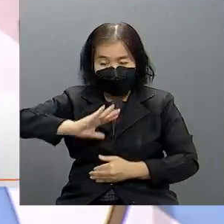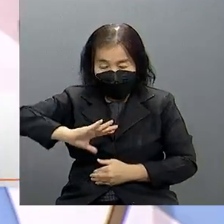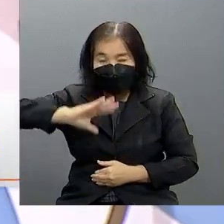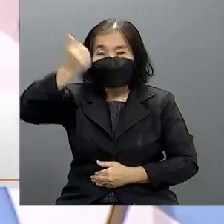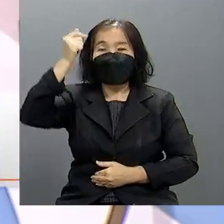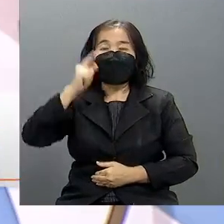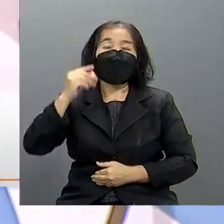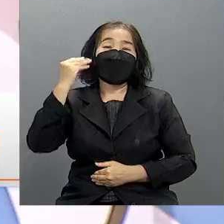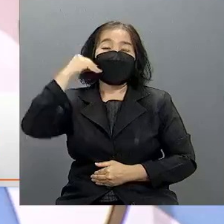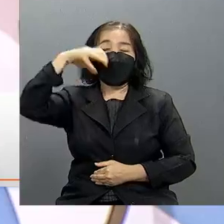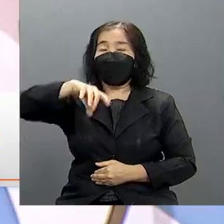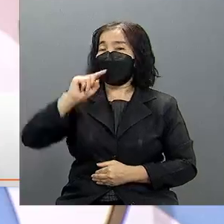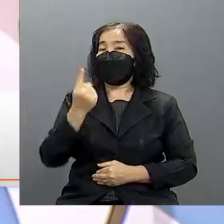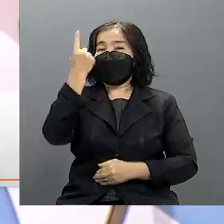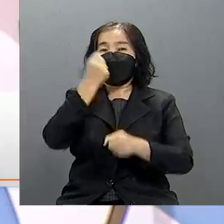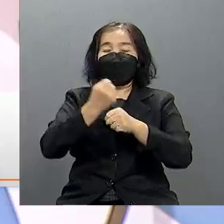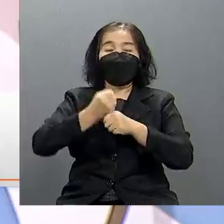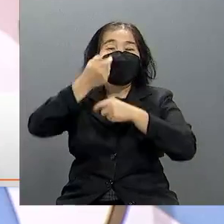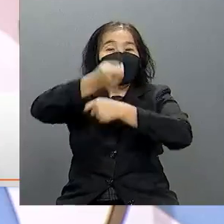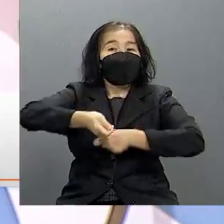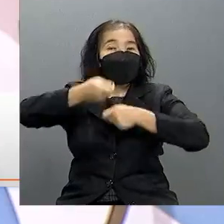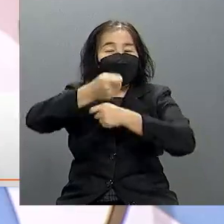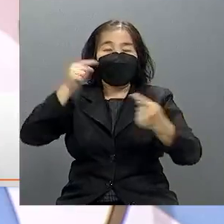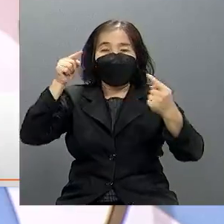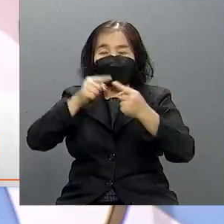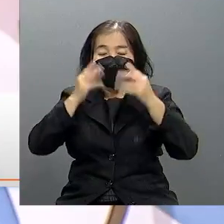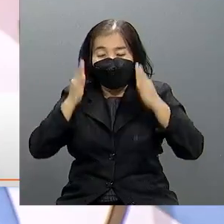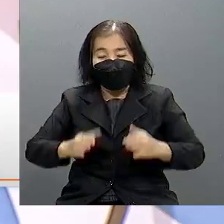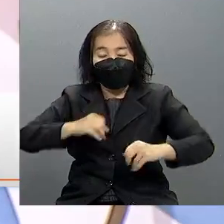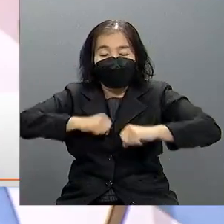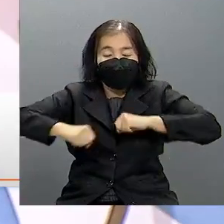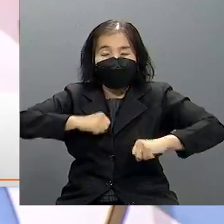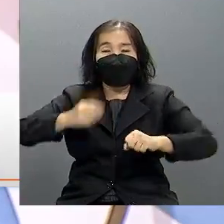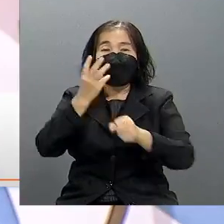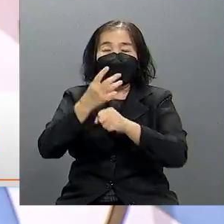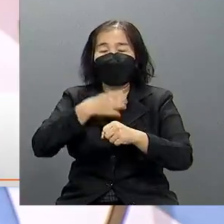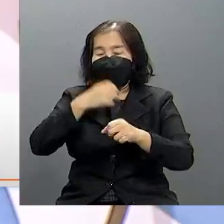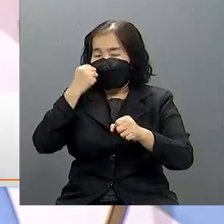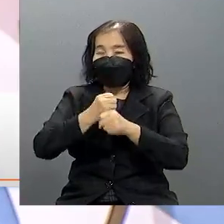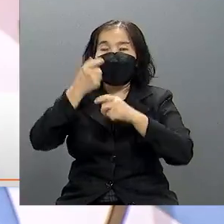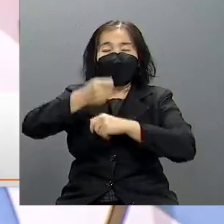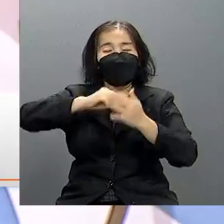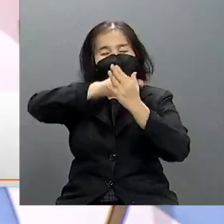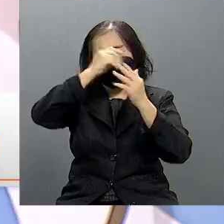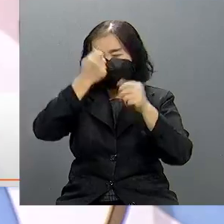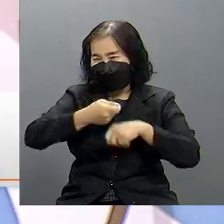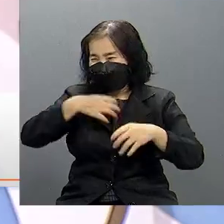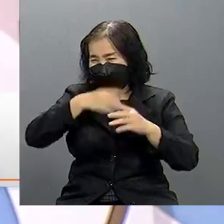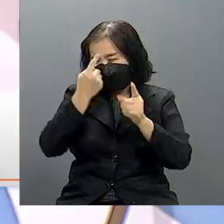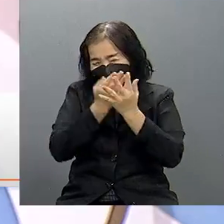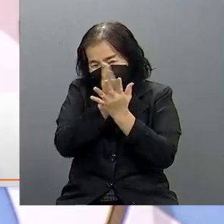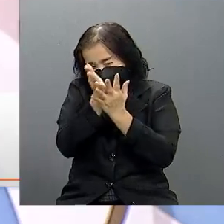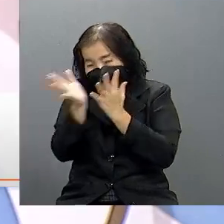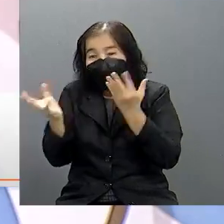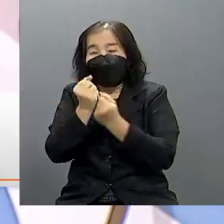ของยุวเกษตรหลายๆคนที่มีความฝันอยากจะทำเกษตรครบวงจรซึ่งคำว่าเกษตรครบวงจรนะคะก็คือทั้งปลูกพืชเลี้ยง